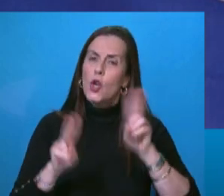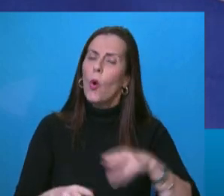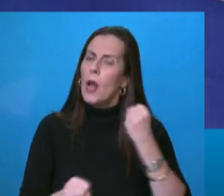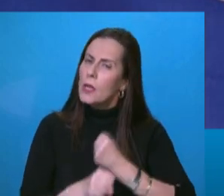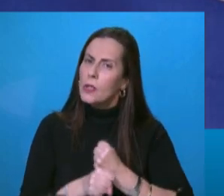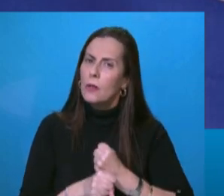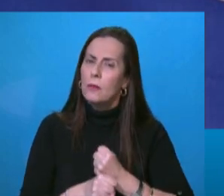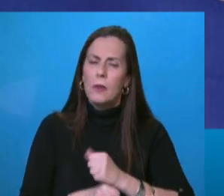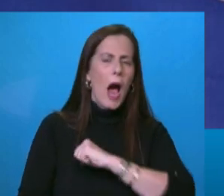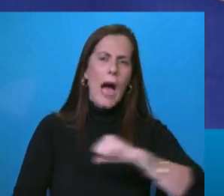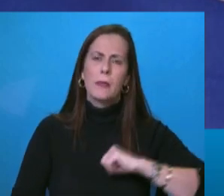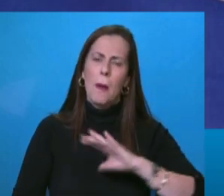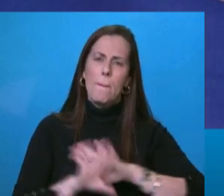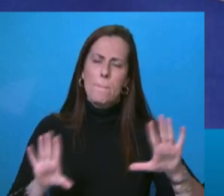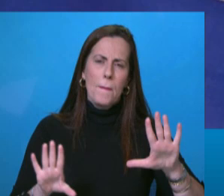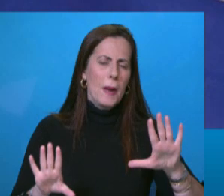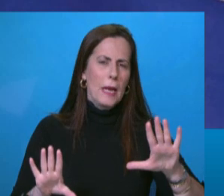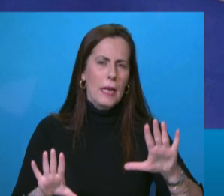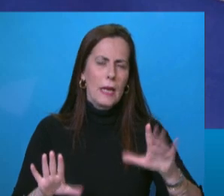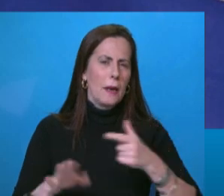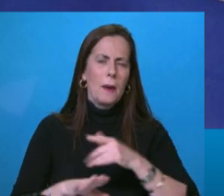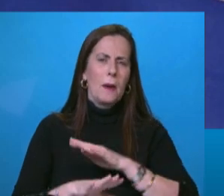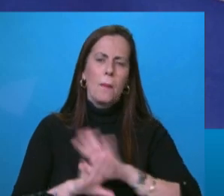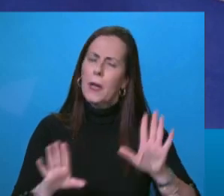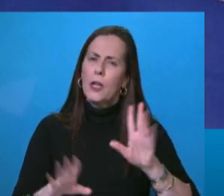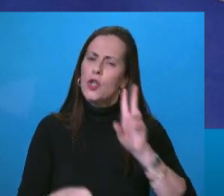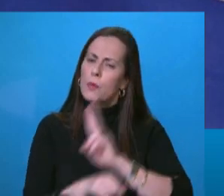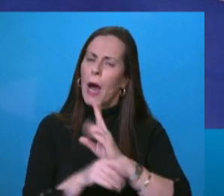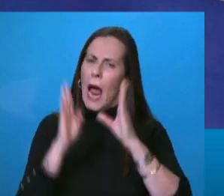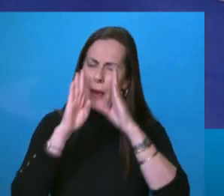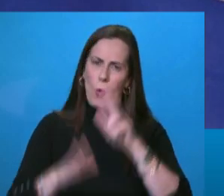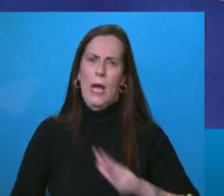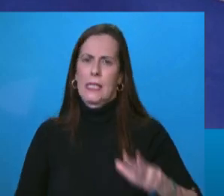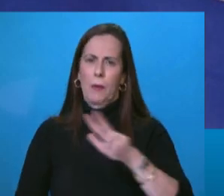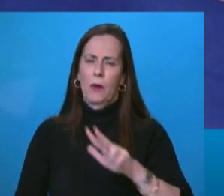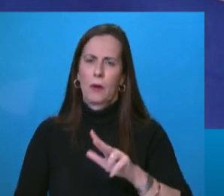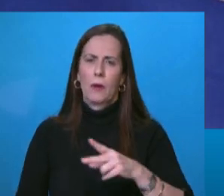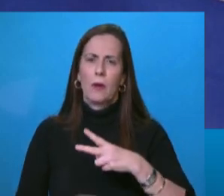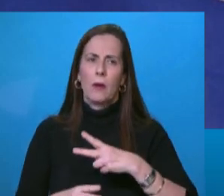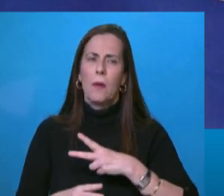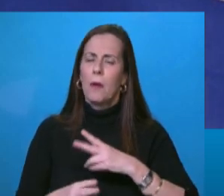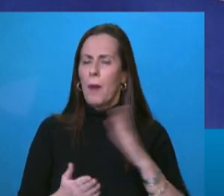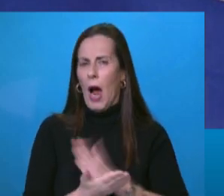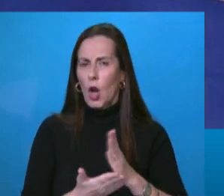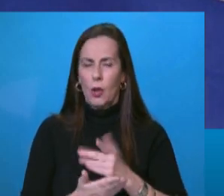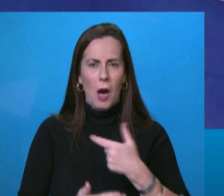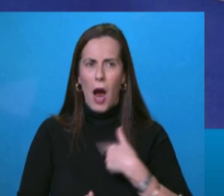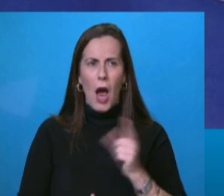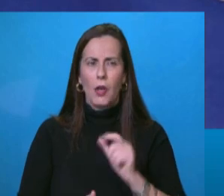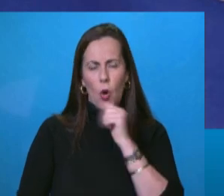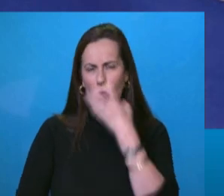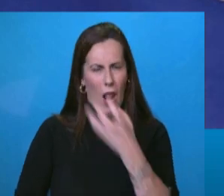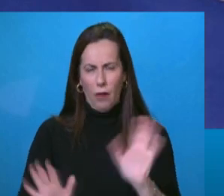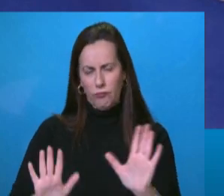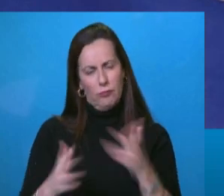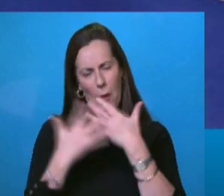תפקידו באופן עצמאי ללא משוא פנים ותוך שמירה על אמון הציבור בתואר שיקוליו והחלטותיו. אני לא מרחיב מכך